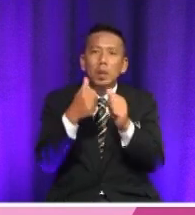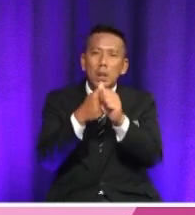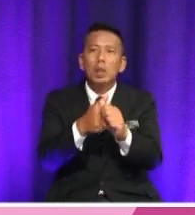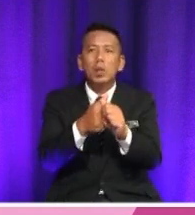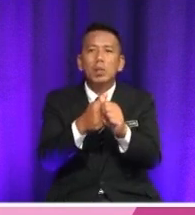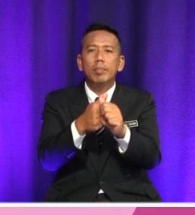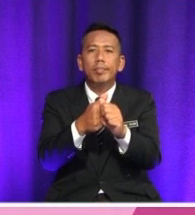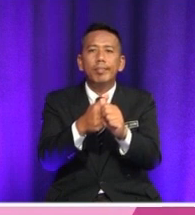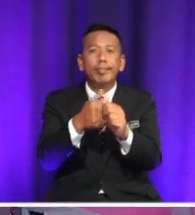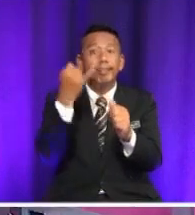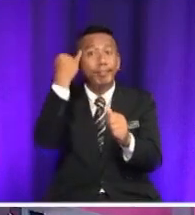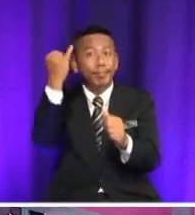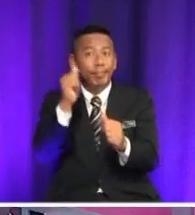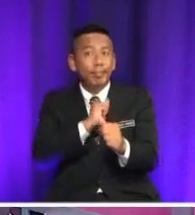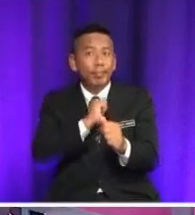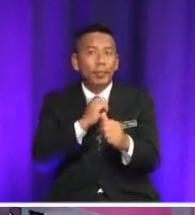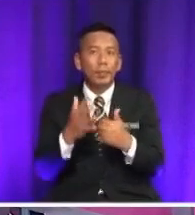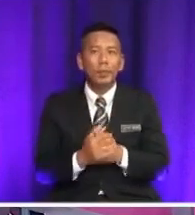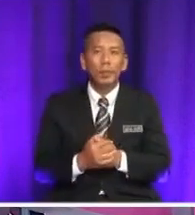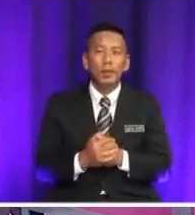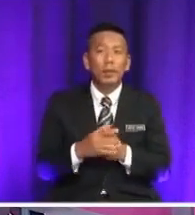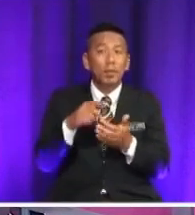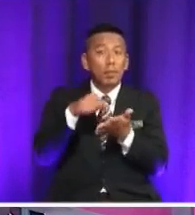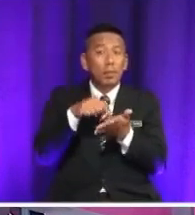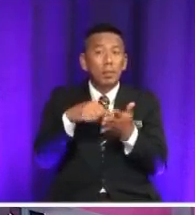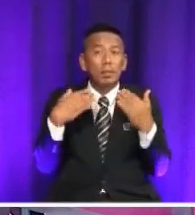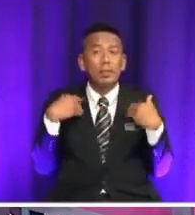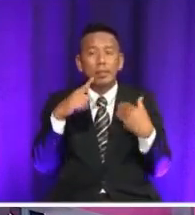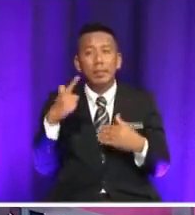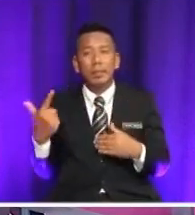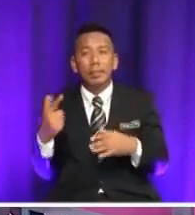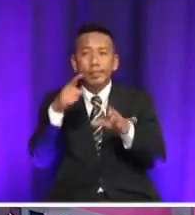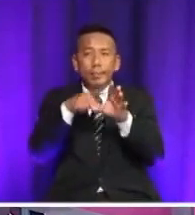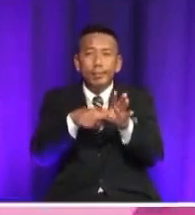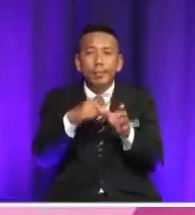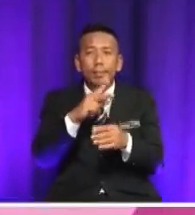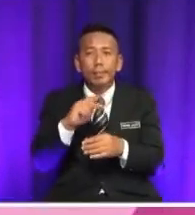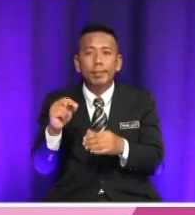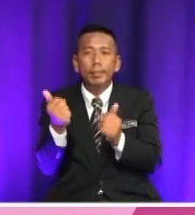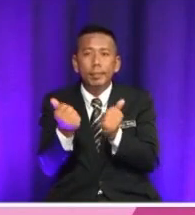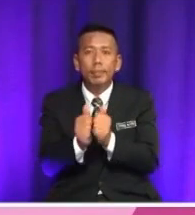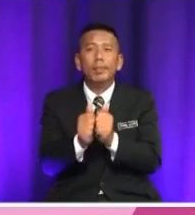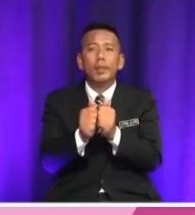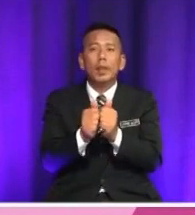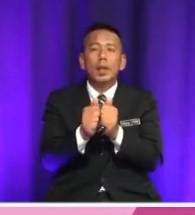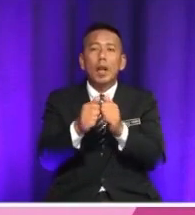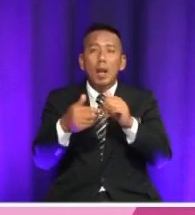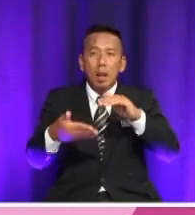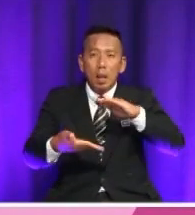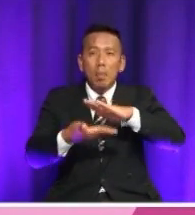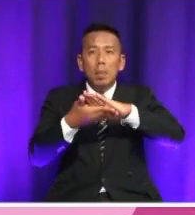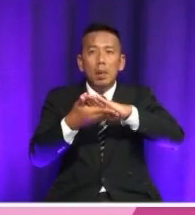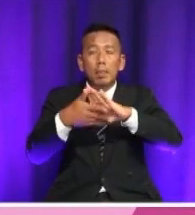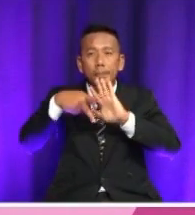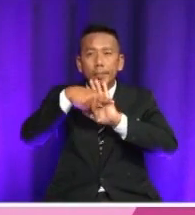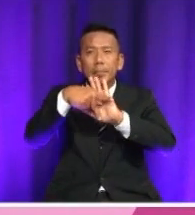sendiri Iya kan Oke ini adalah berkaitan dengan bapak praga yang memberikan